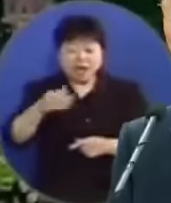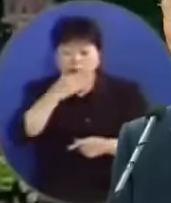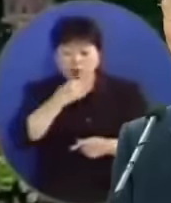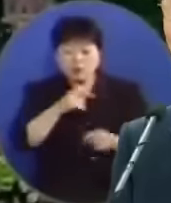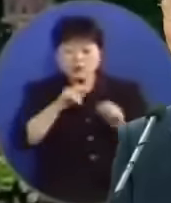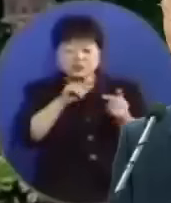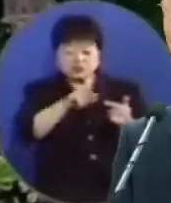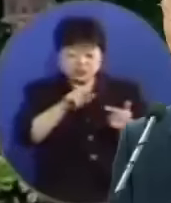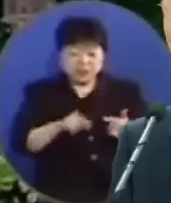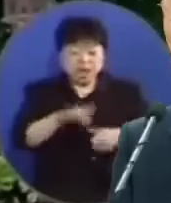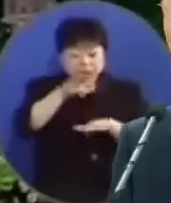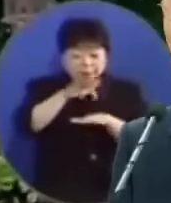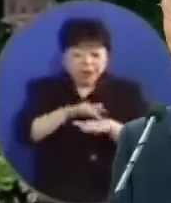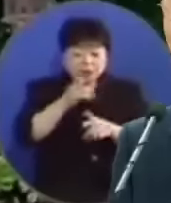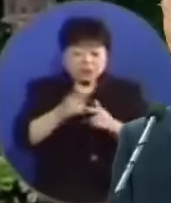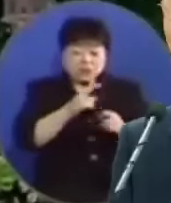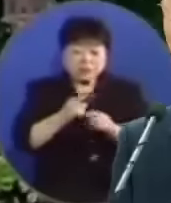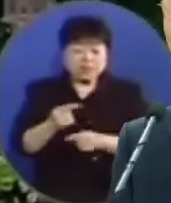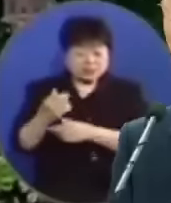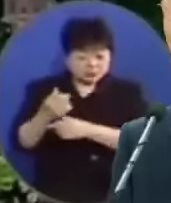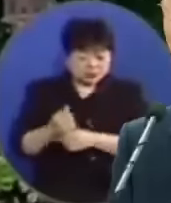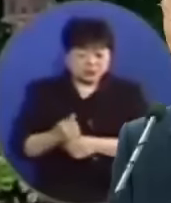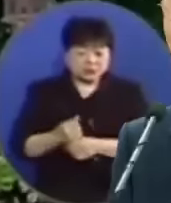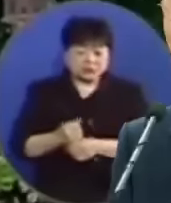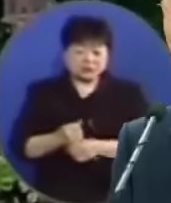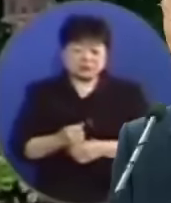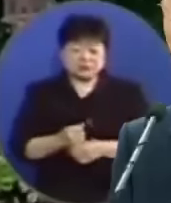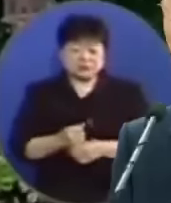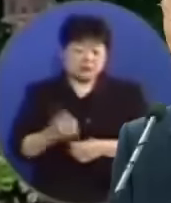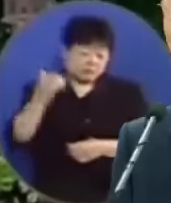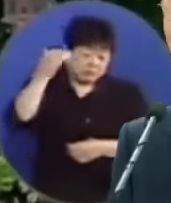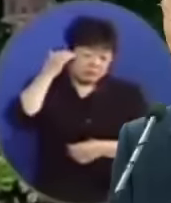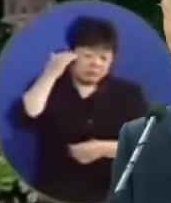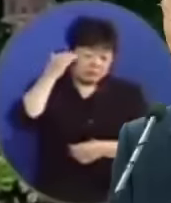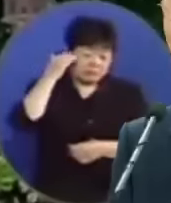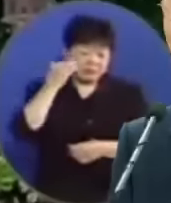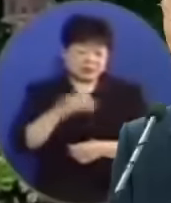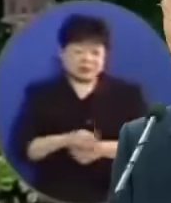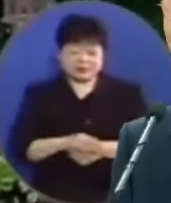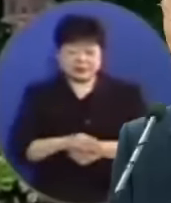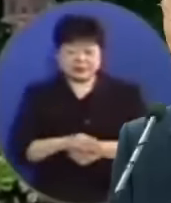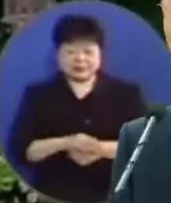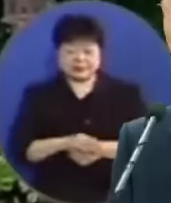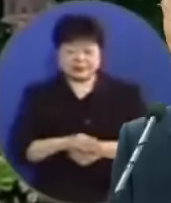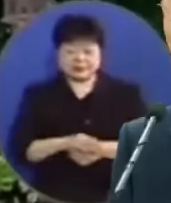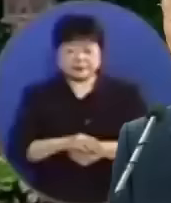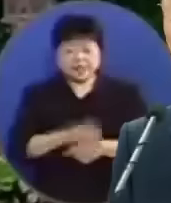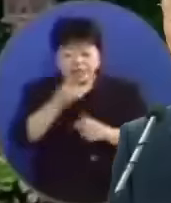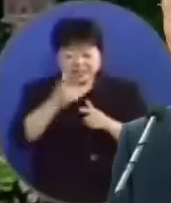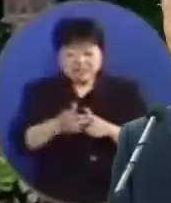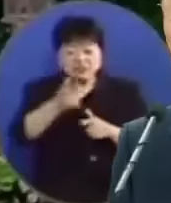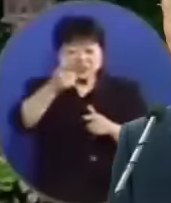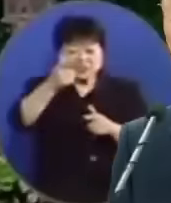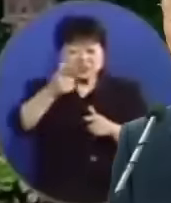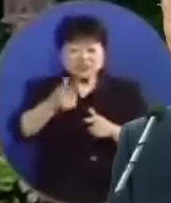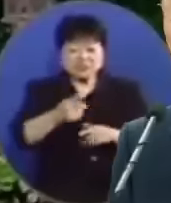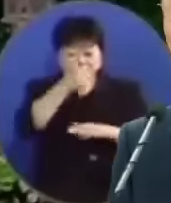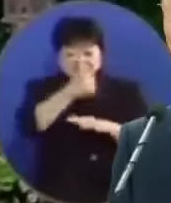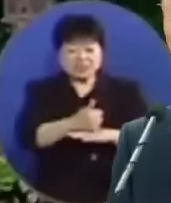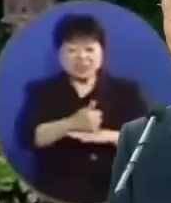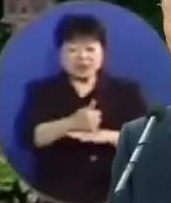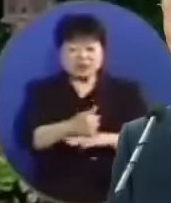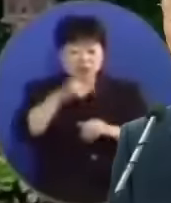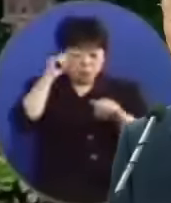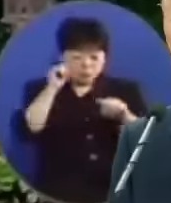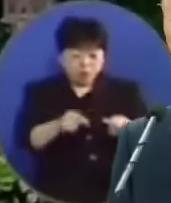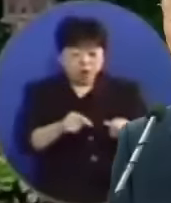것입니다. 마귀는 예수님의 이 말씀을 어찌하든지 등한히 하도록 교회에서 전력을 따고 있습니다. 우리 예수님의 최후의 명령을